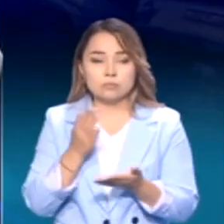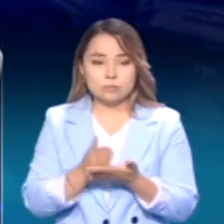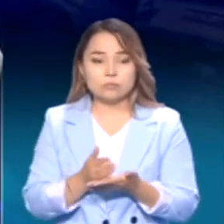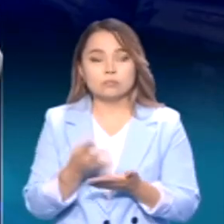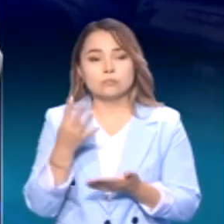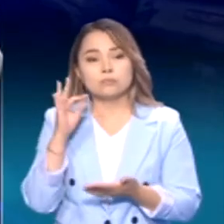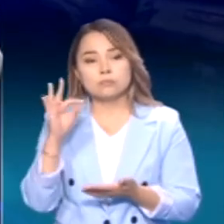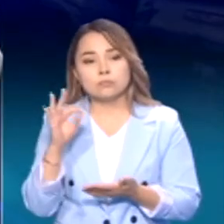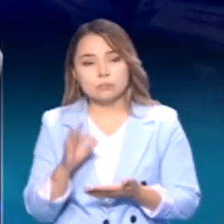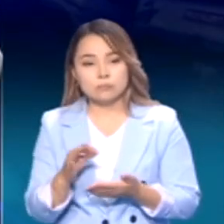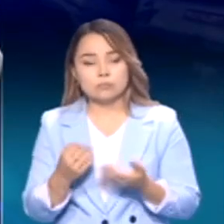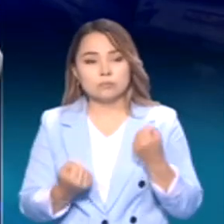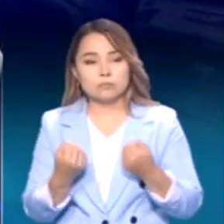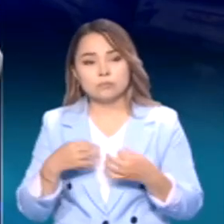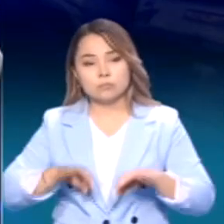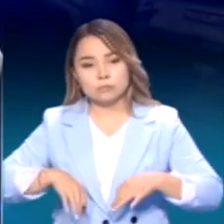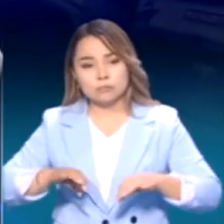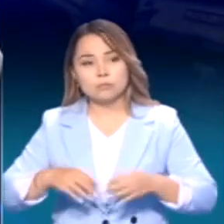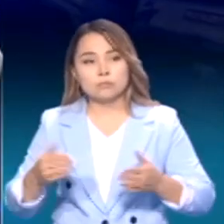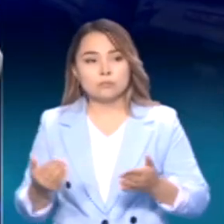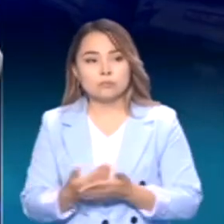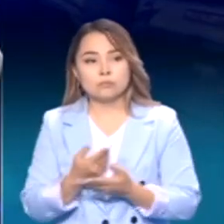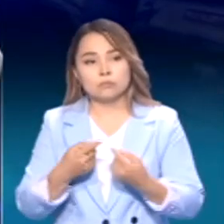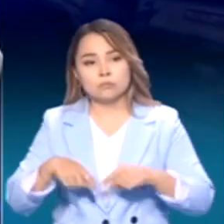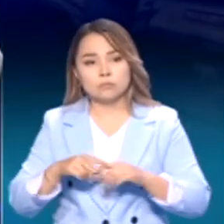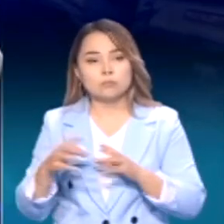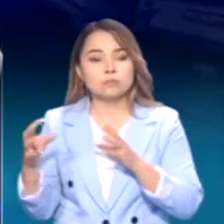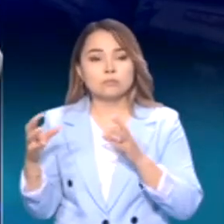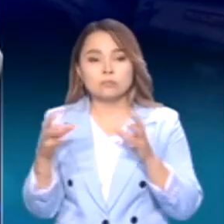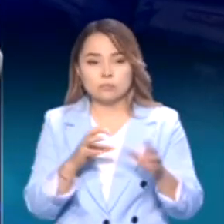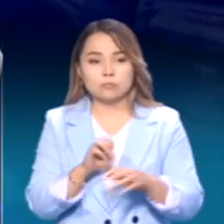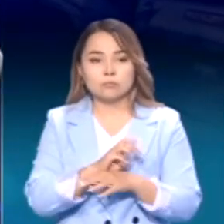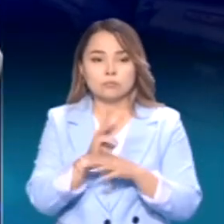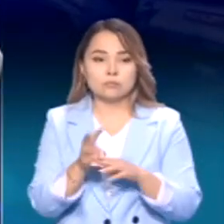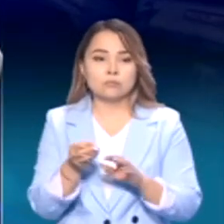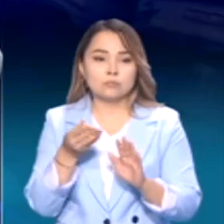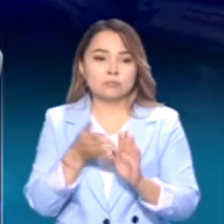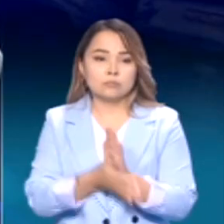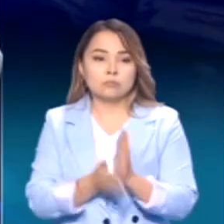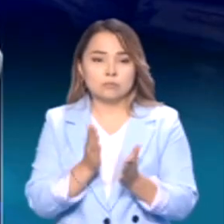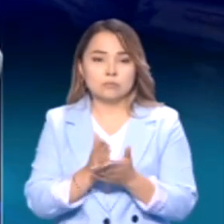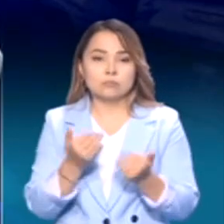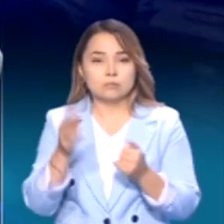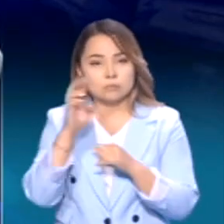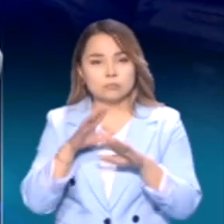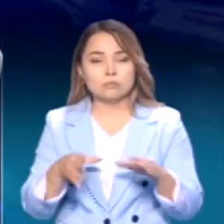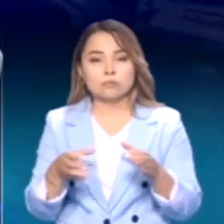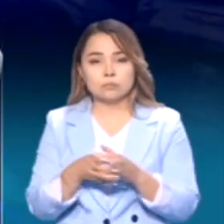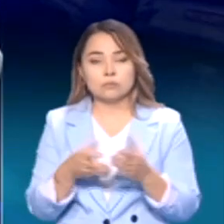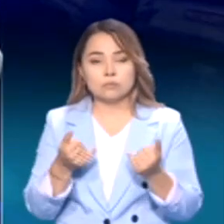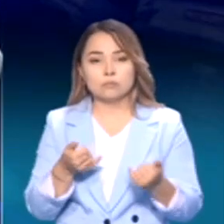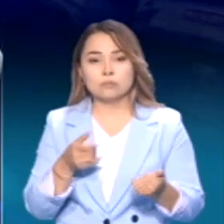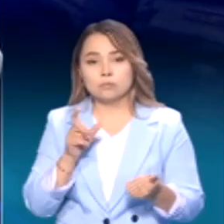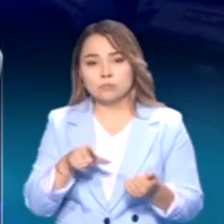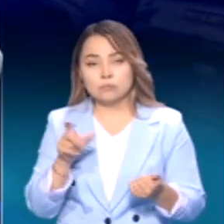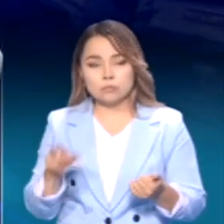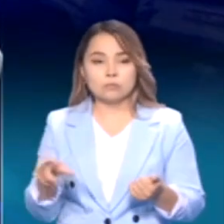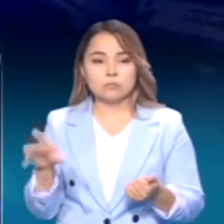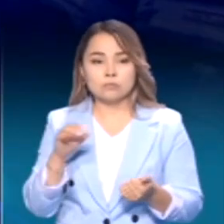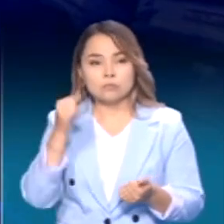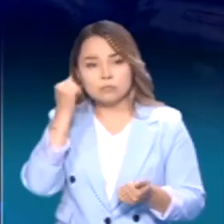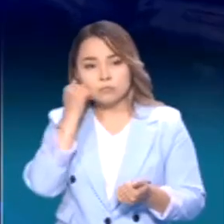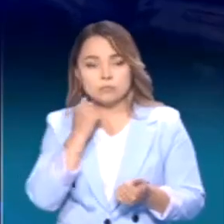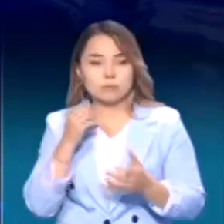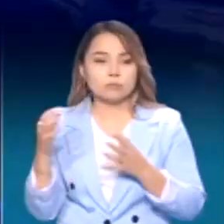халықтың 4%-бен көлік алуына емес, жаңа қоғамдық автобустармен қамтуға жұмсалмақ. Себебі елімізде дәл осы жолаушылар көлігінің